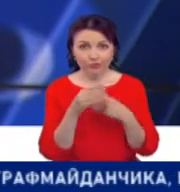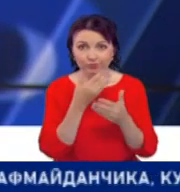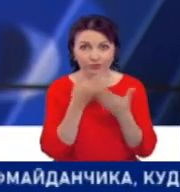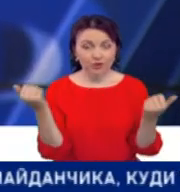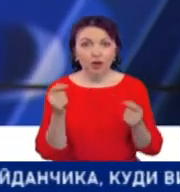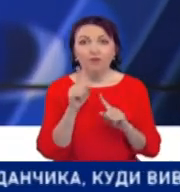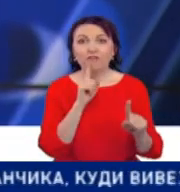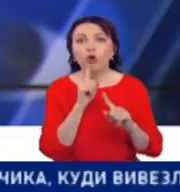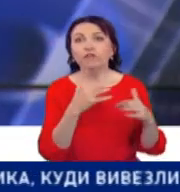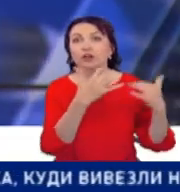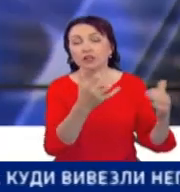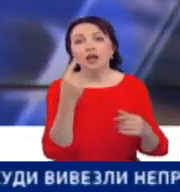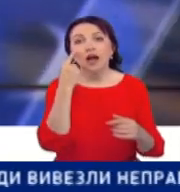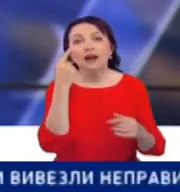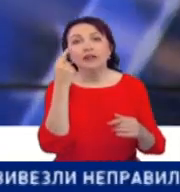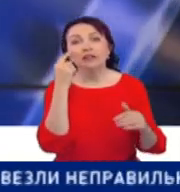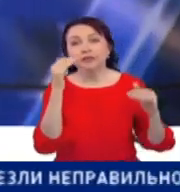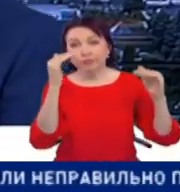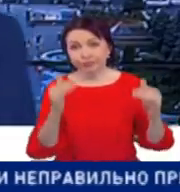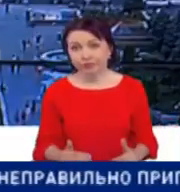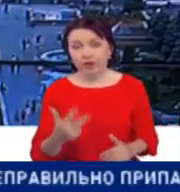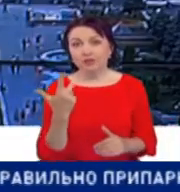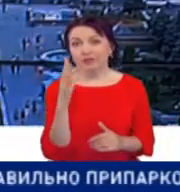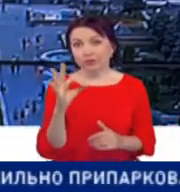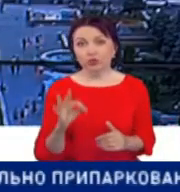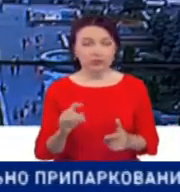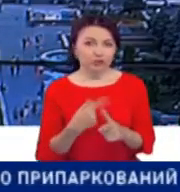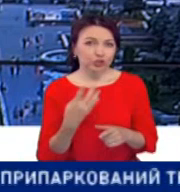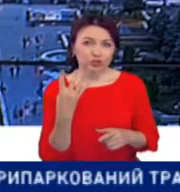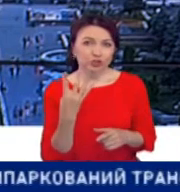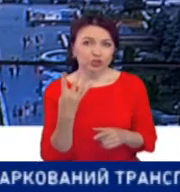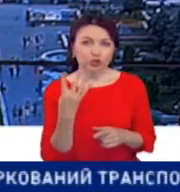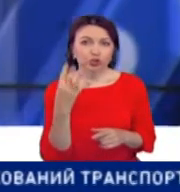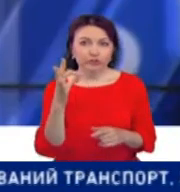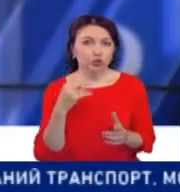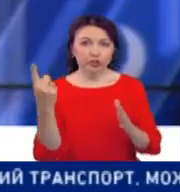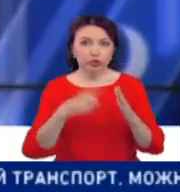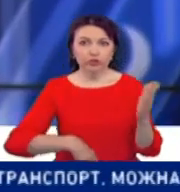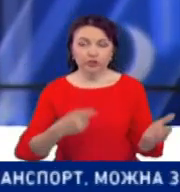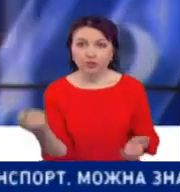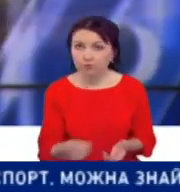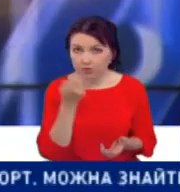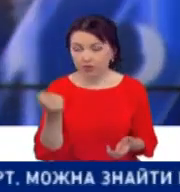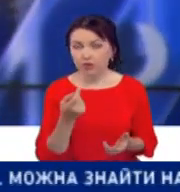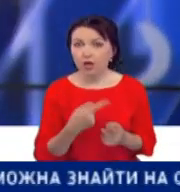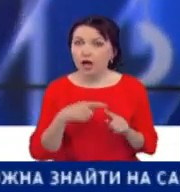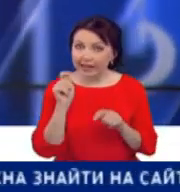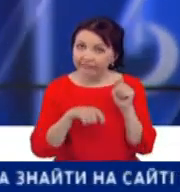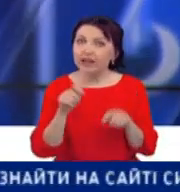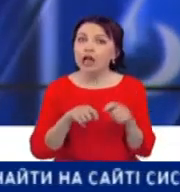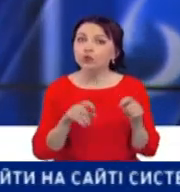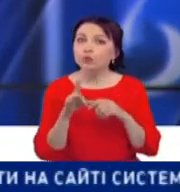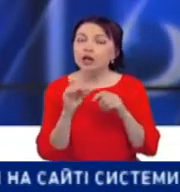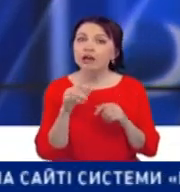Раді взагалі там рейтинги. 3% чи там 4 довіри. Референдум все ж таки, референдум. Ну, по-перше, якщо обіцяв,